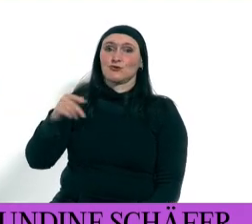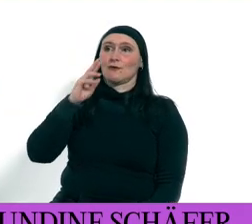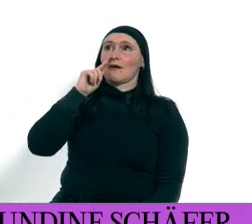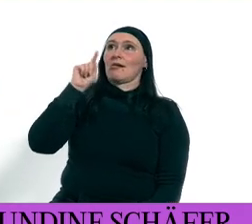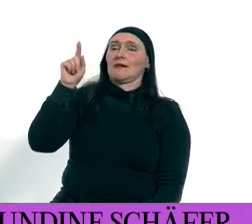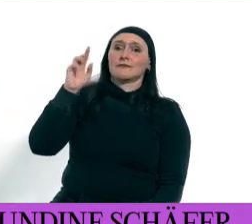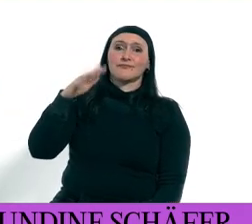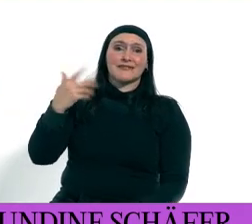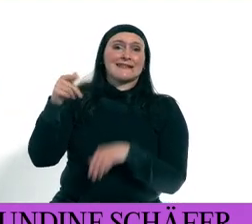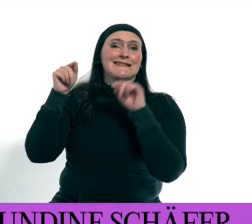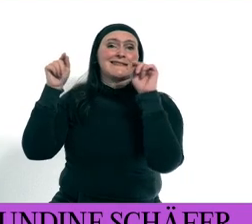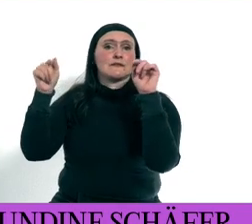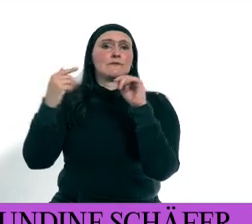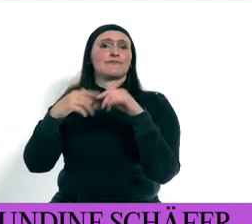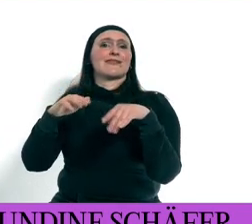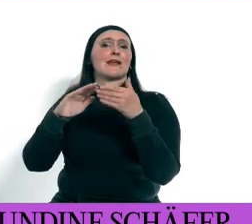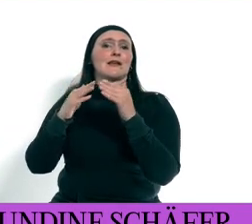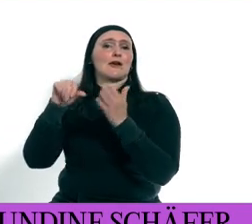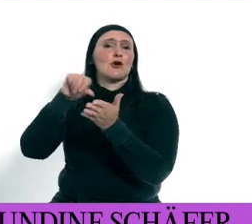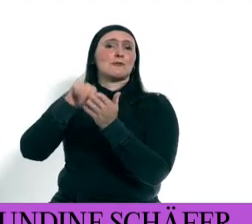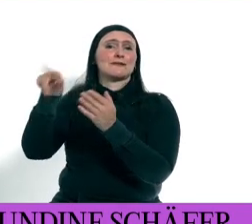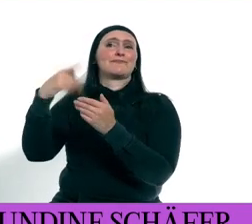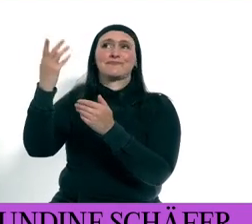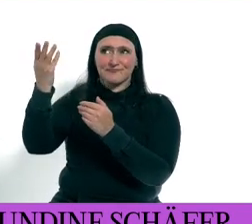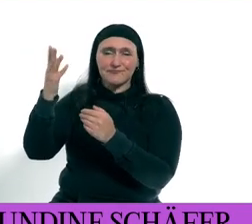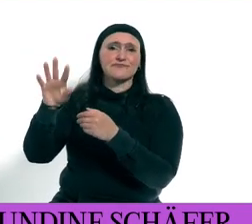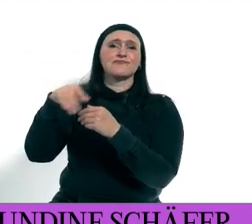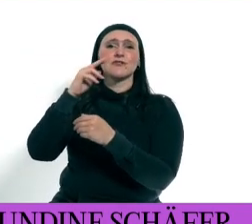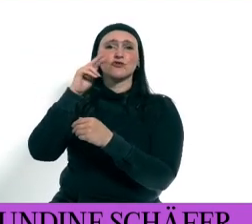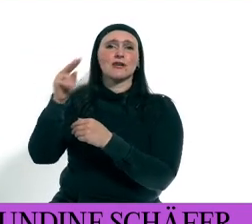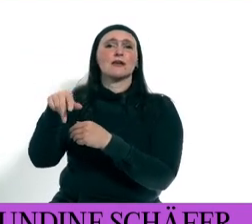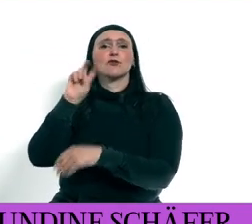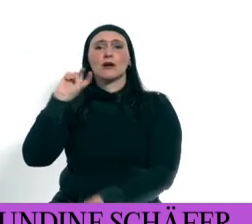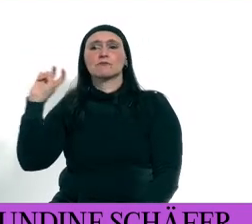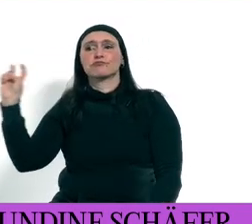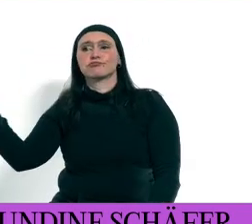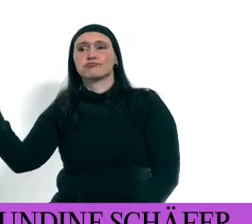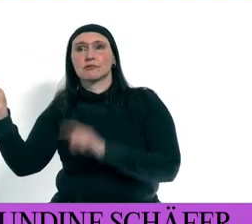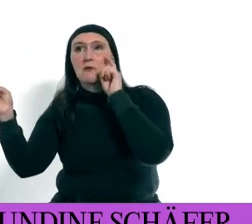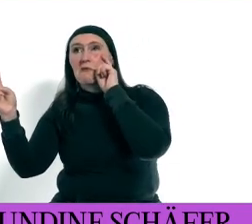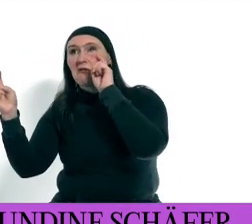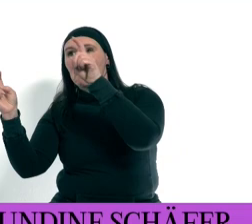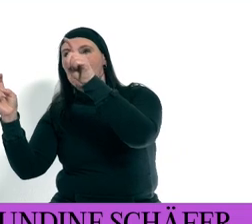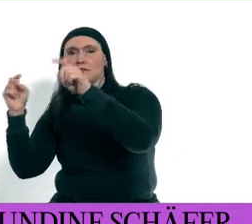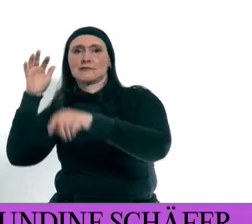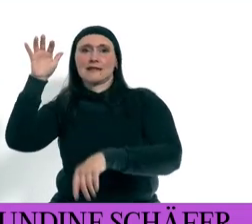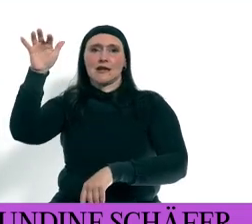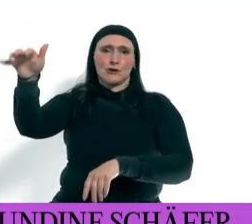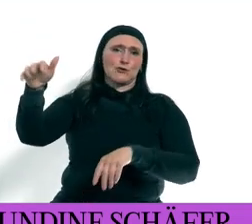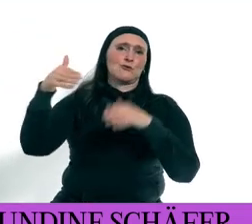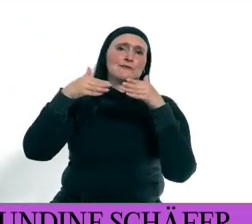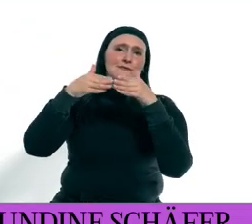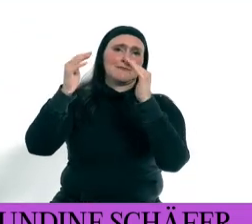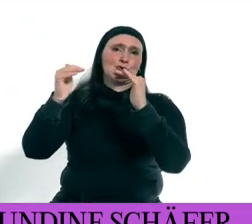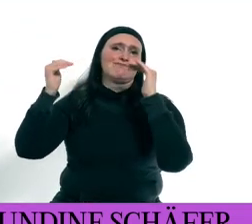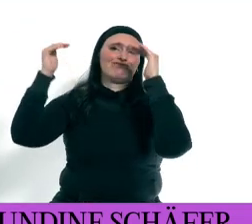Und von der S-Bahn auf der Zirkellinie kann man auf diese oder in diese zweite Ebene hereinschauen.